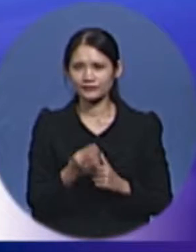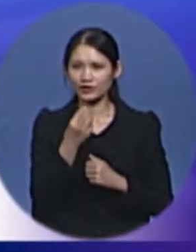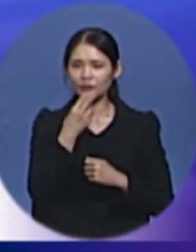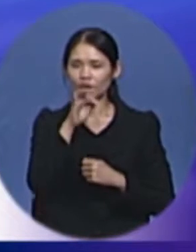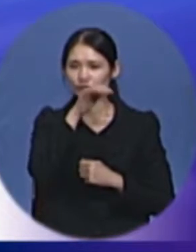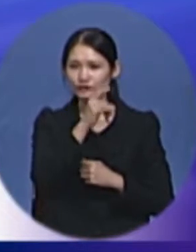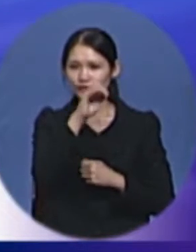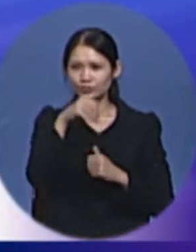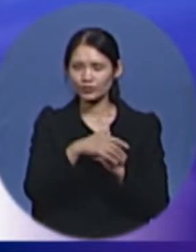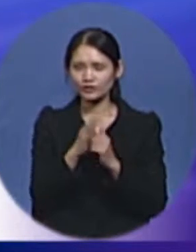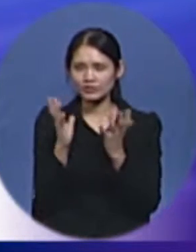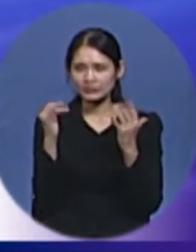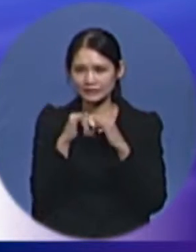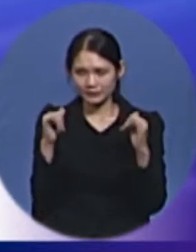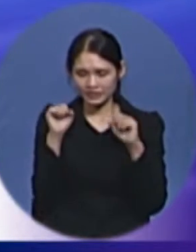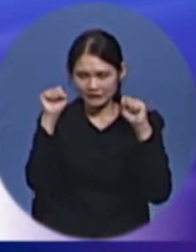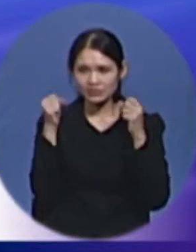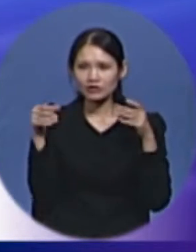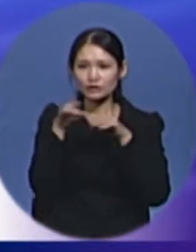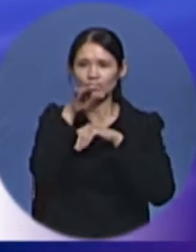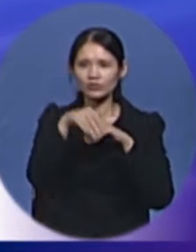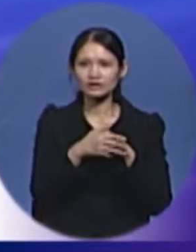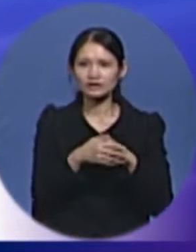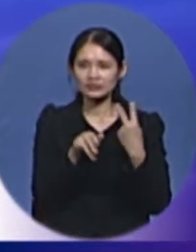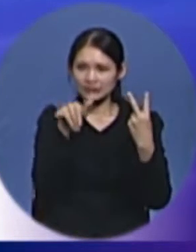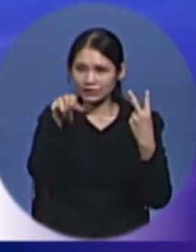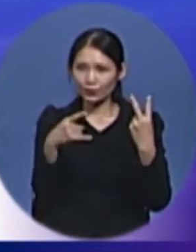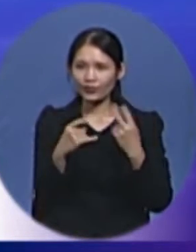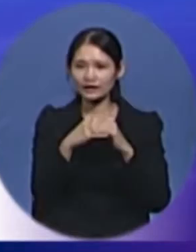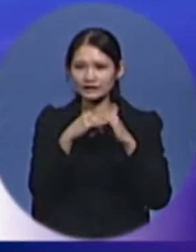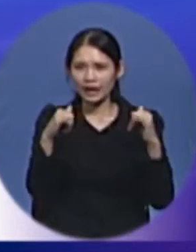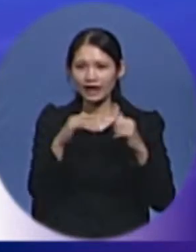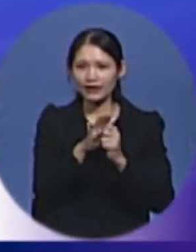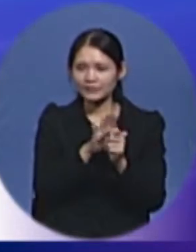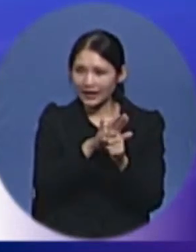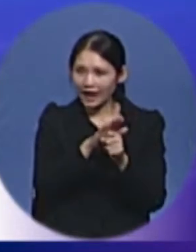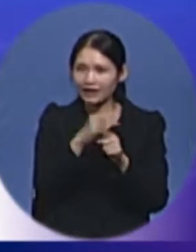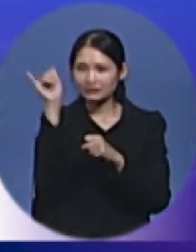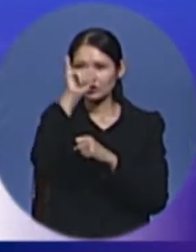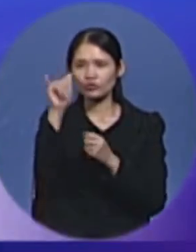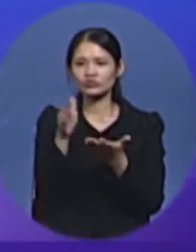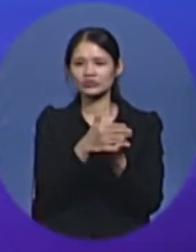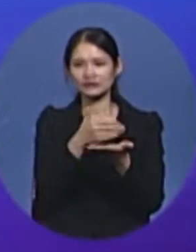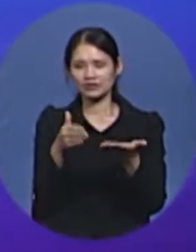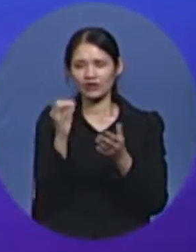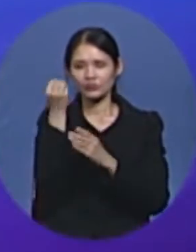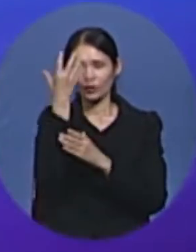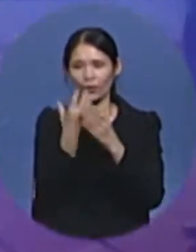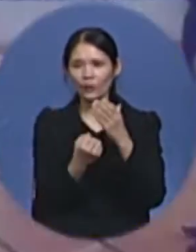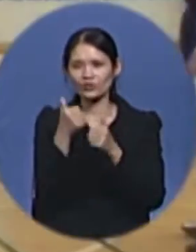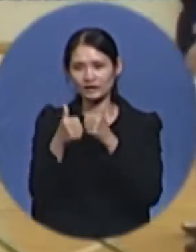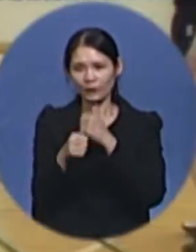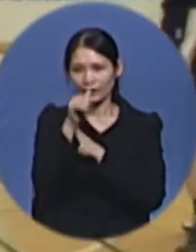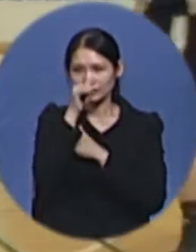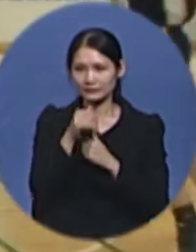경기도 군포시민체육광장에서 제2회 사람사랑 전국 지적장애인 농구대회가 열렸습니다.